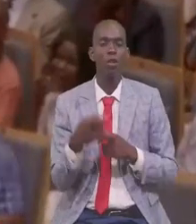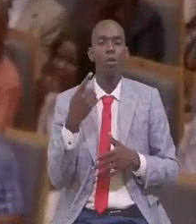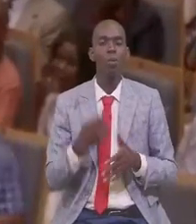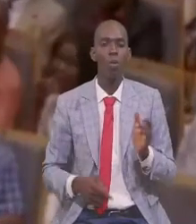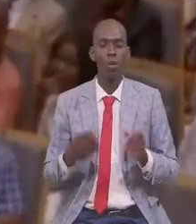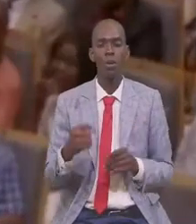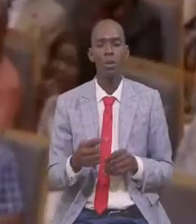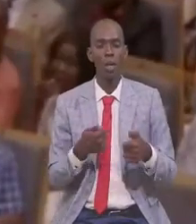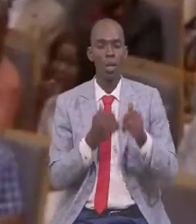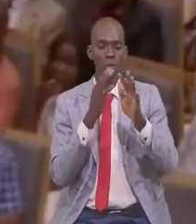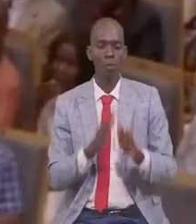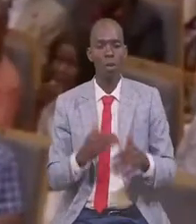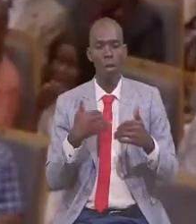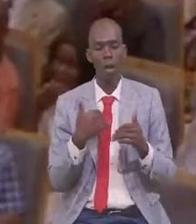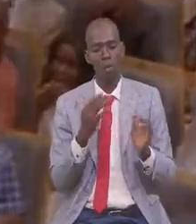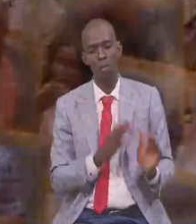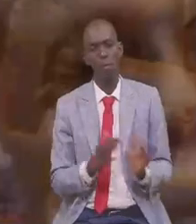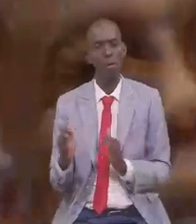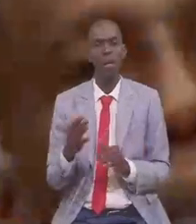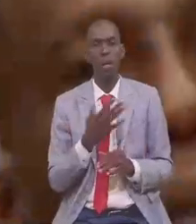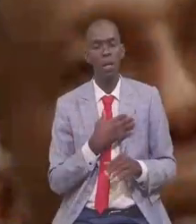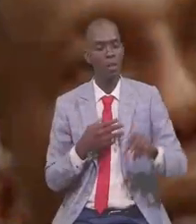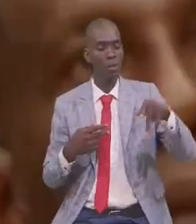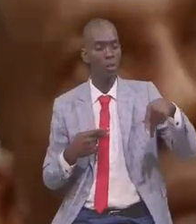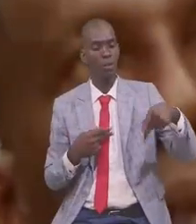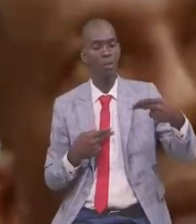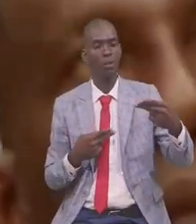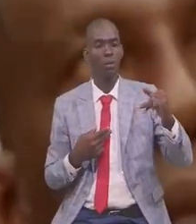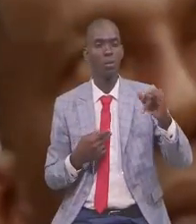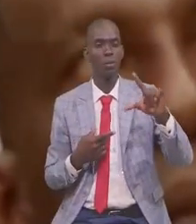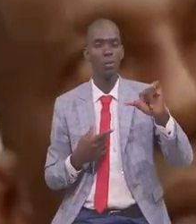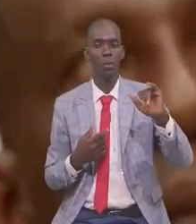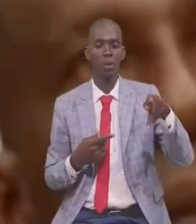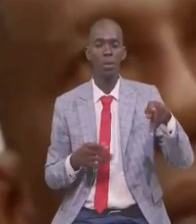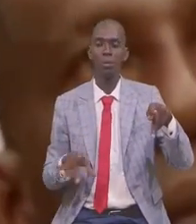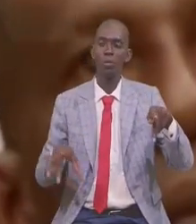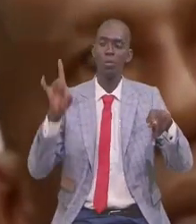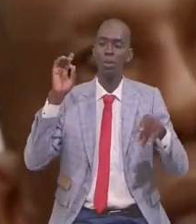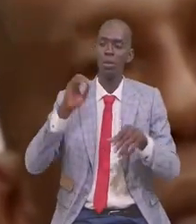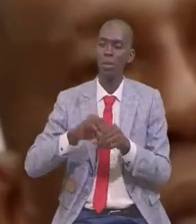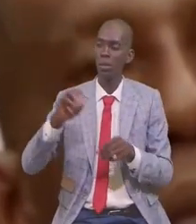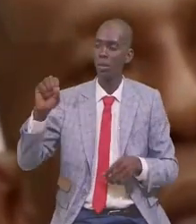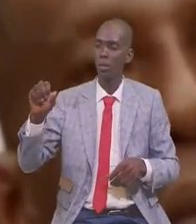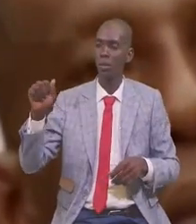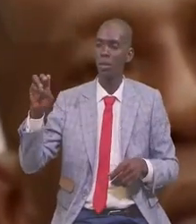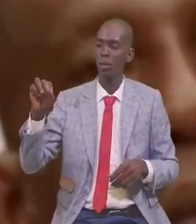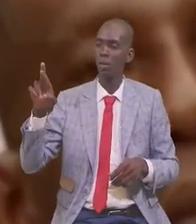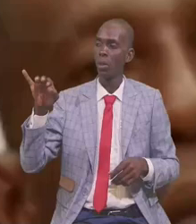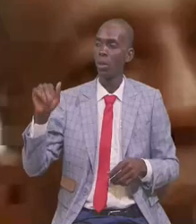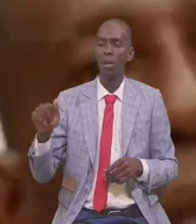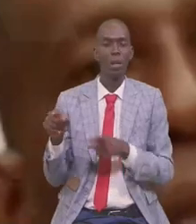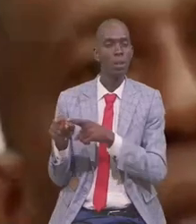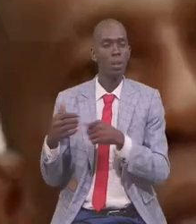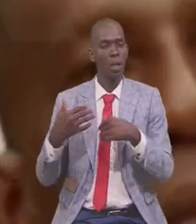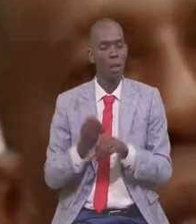Et Philippe était en Samarie. Il avait le Saint-Esprit. Et ce n'est pas ce que les